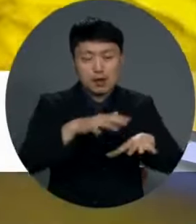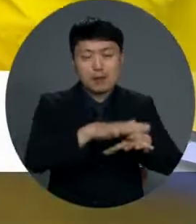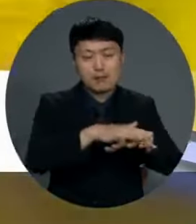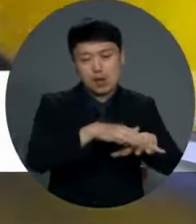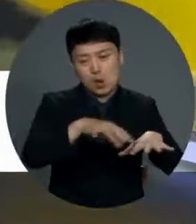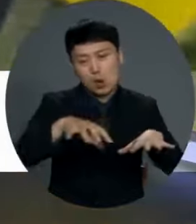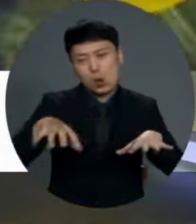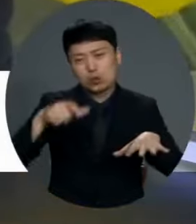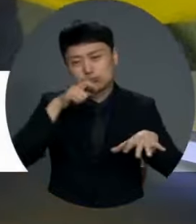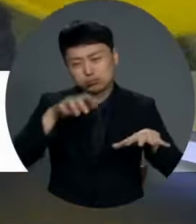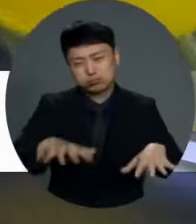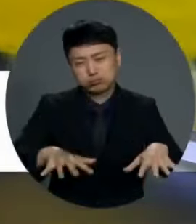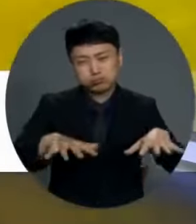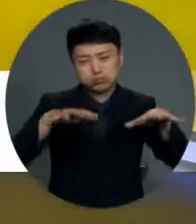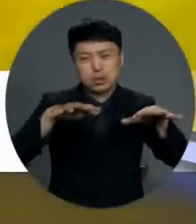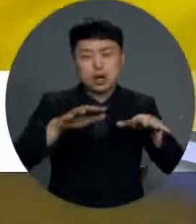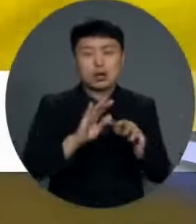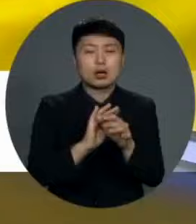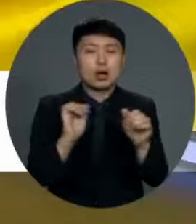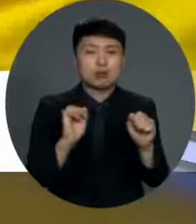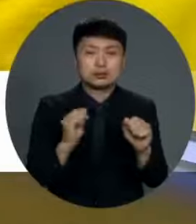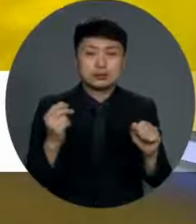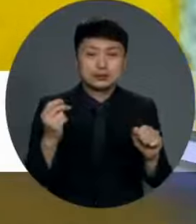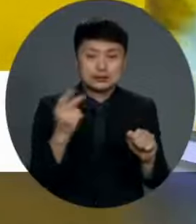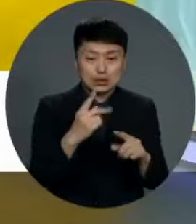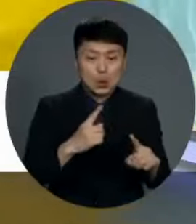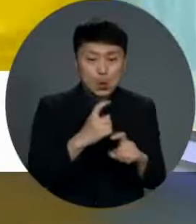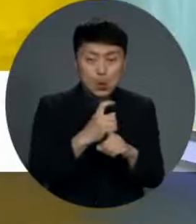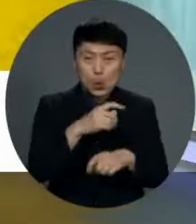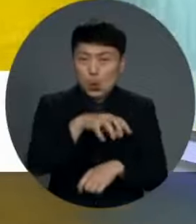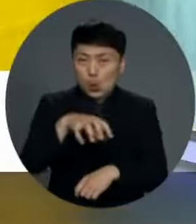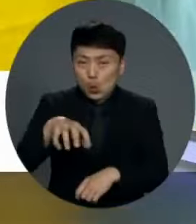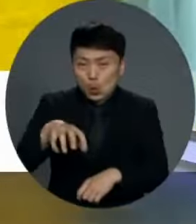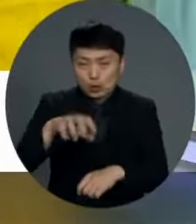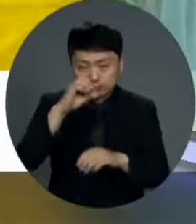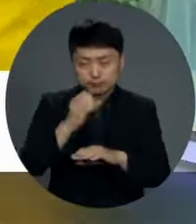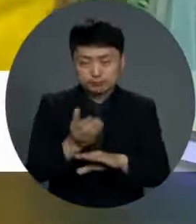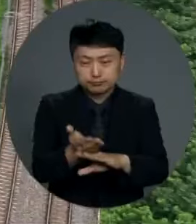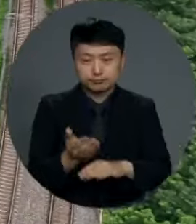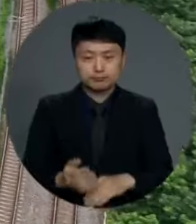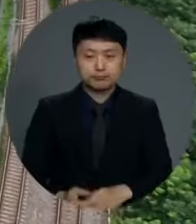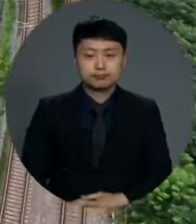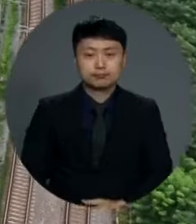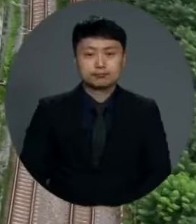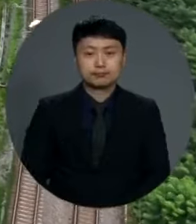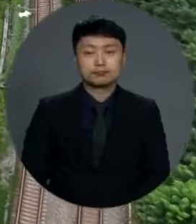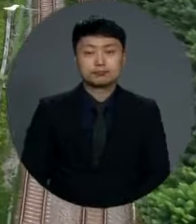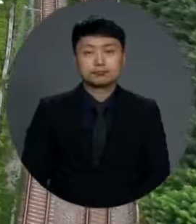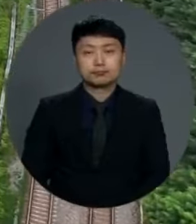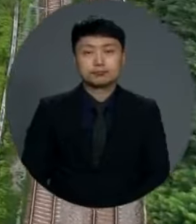곳곳이 물바다로 변한 경북 칠곡군을 서성원 기자가 다녀왔습니다.